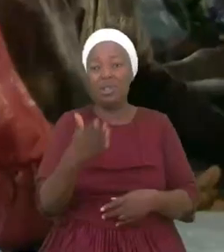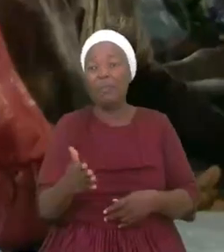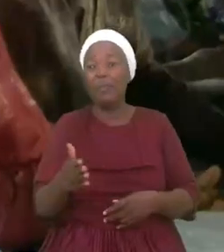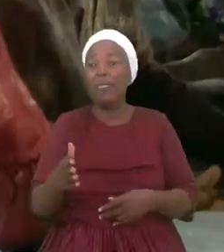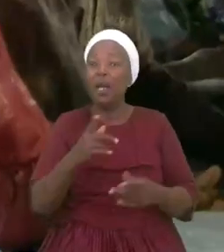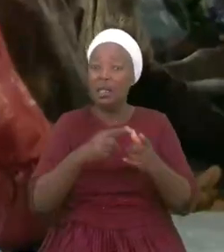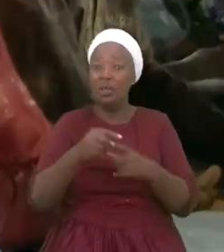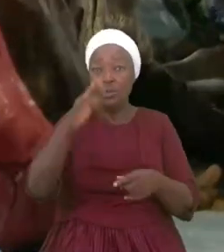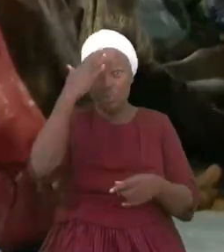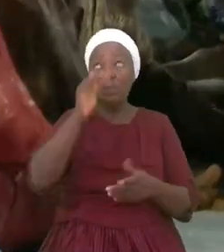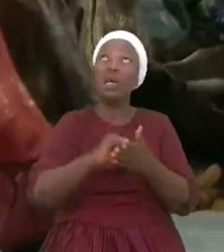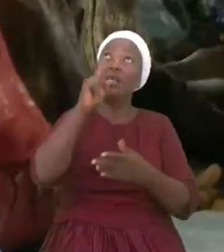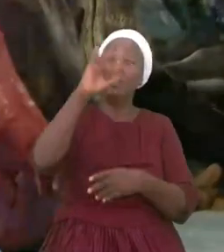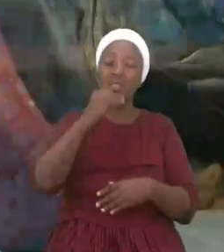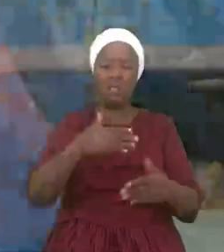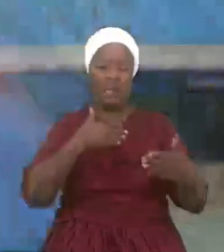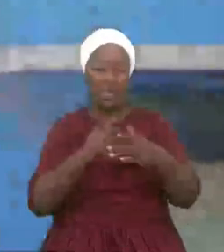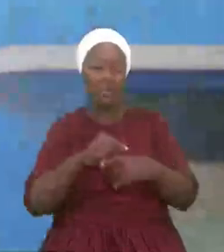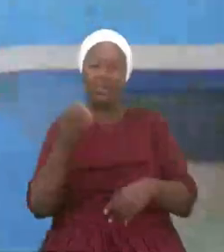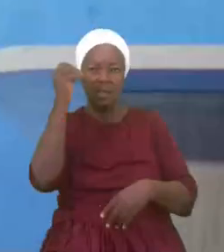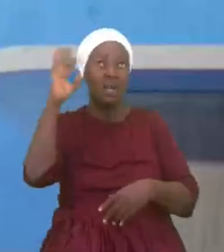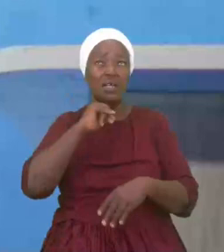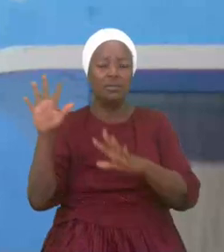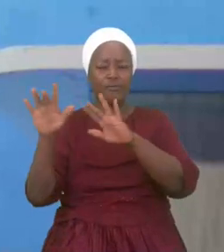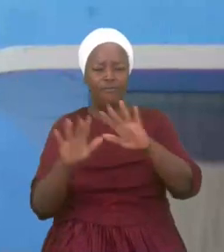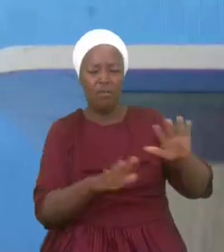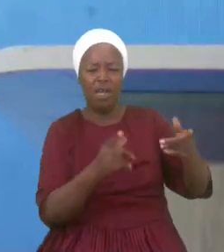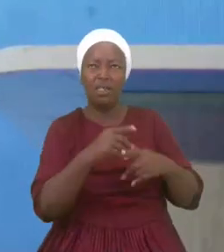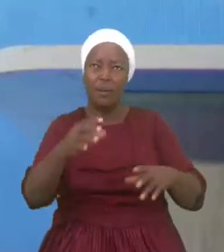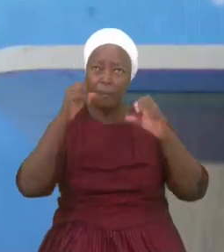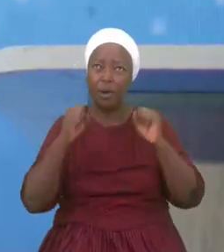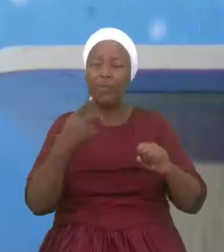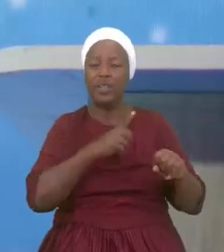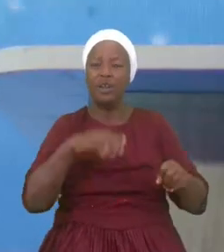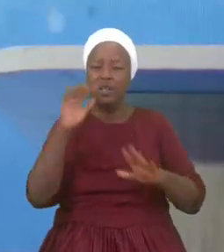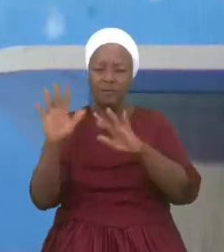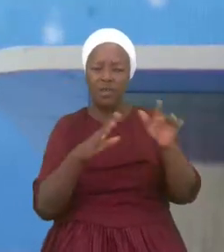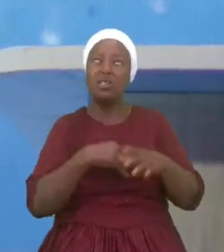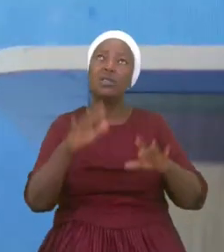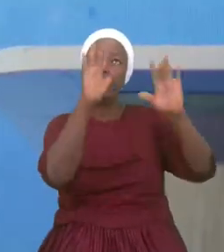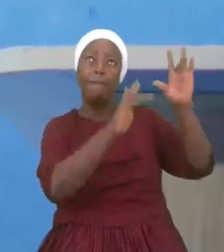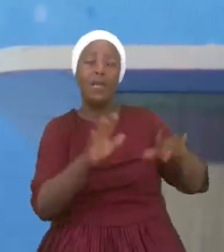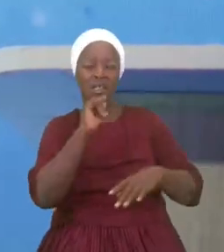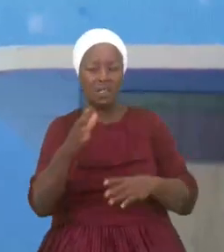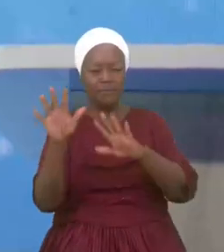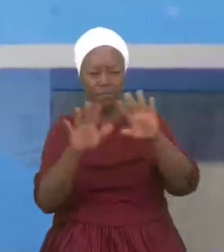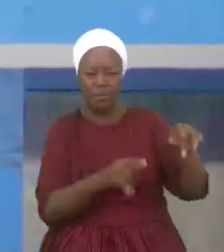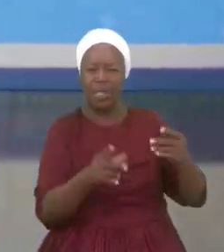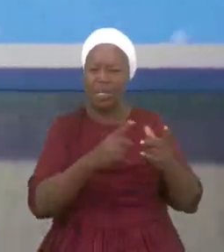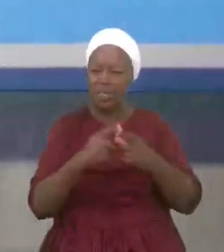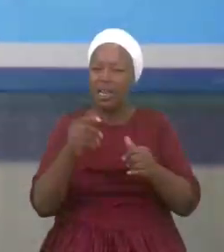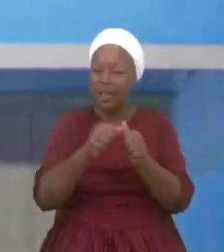sauve une autre personne tout près de toi et tu sais qu'il est proche où ça grâce cool